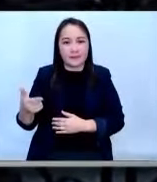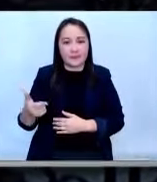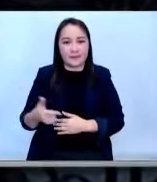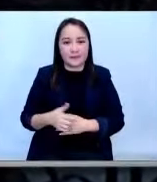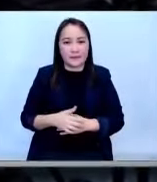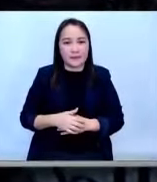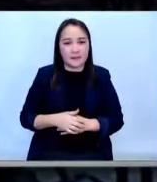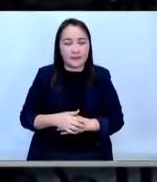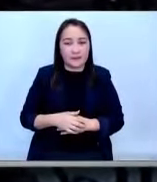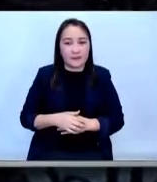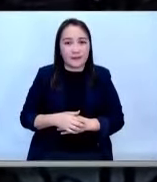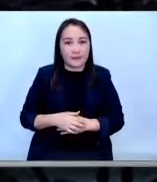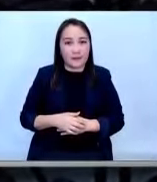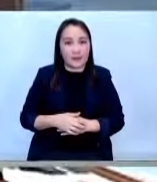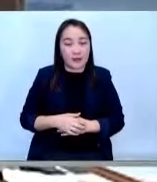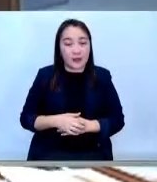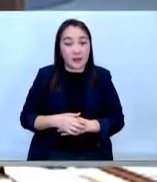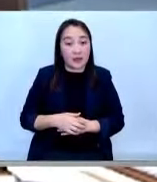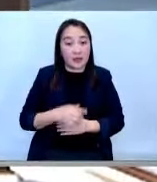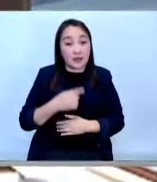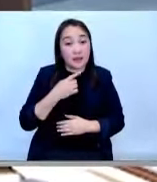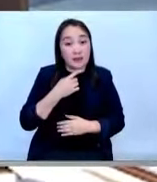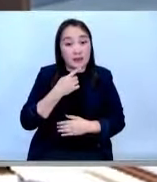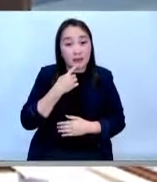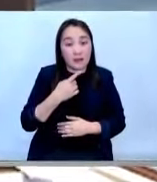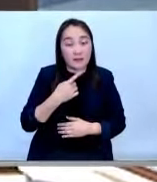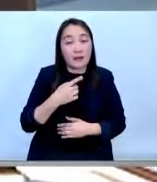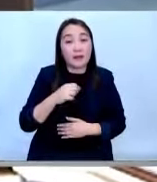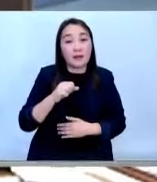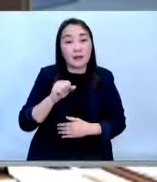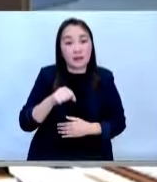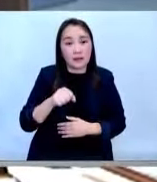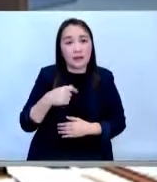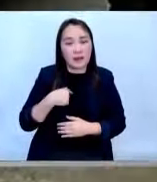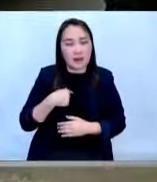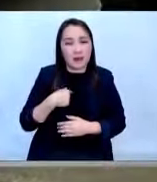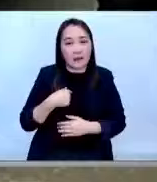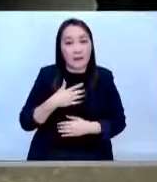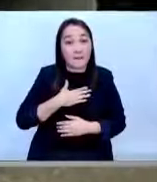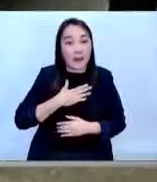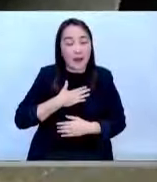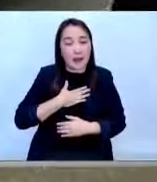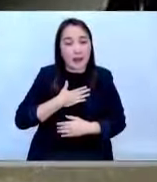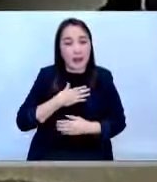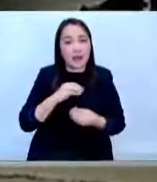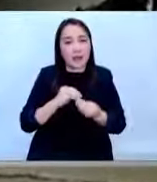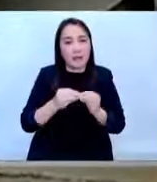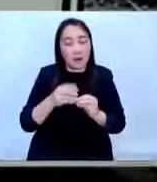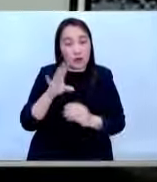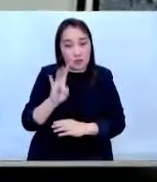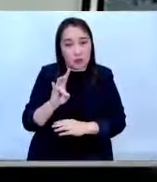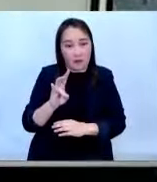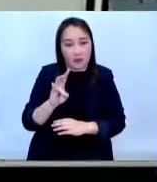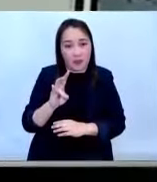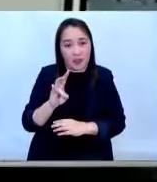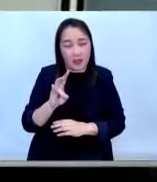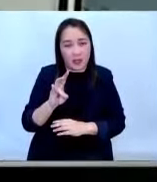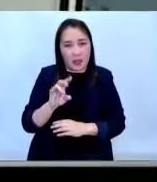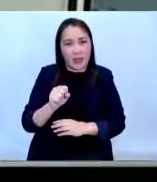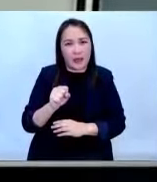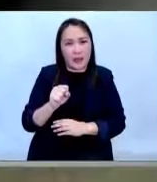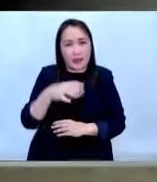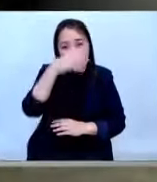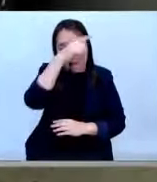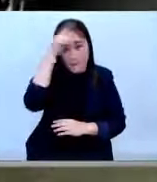Umamin na si Senator Chis Escudero na sa kanya ang protocol plate number 7 na nakitang nakakabit sa itim na SUV na